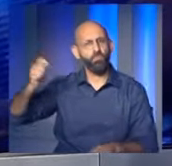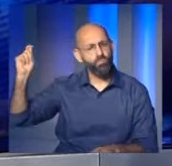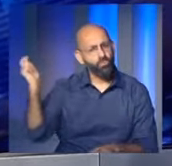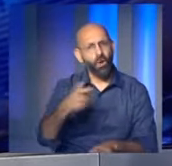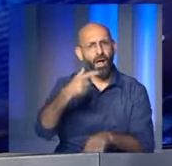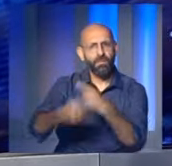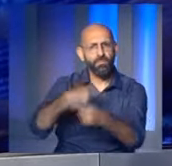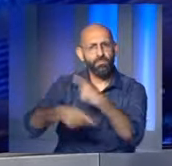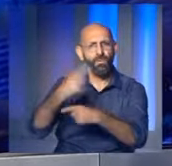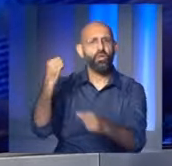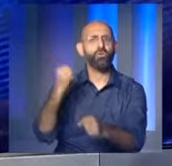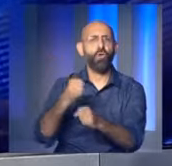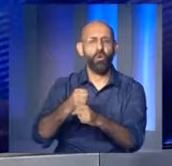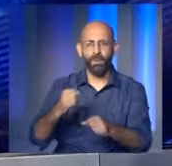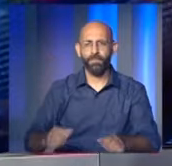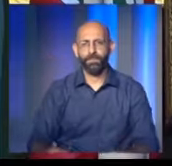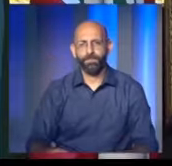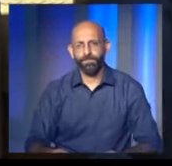أسرع وقت ممكن.